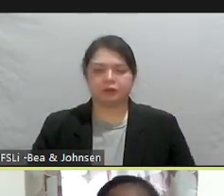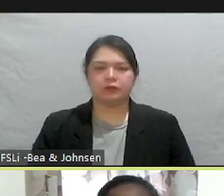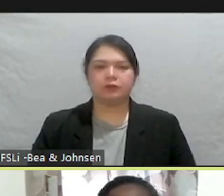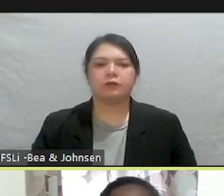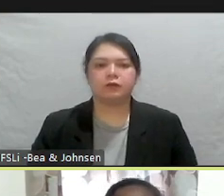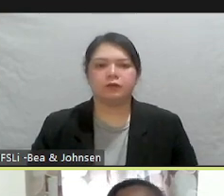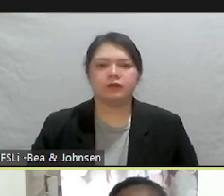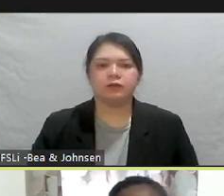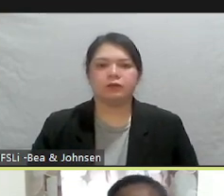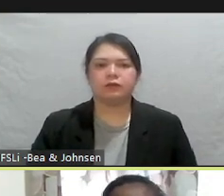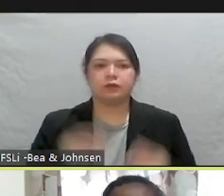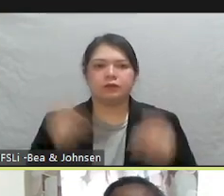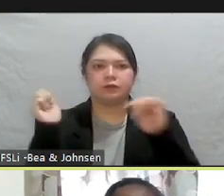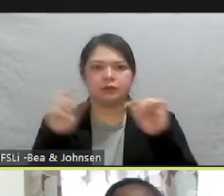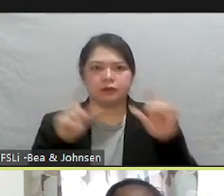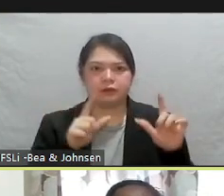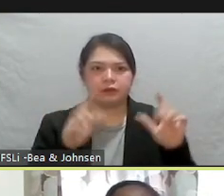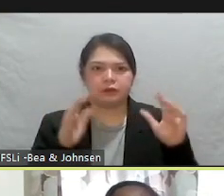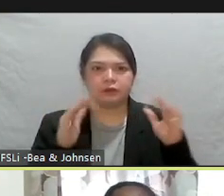Next slide please, ma'am.